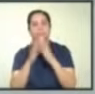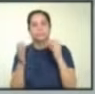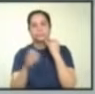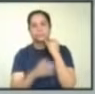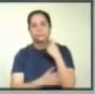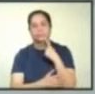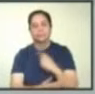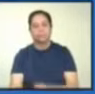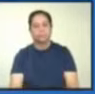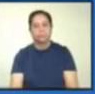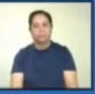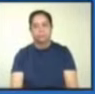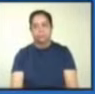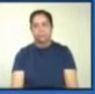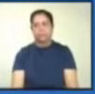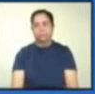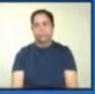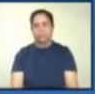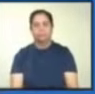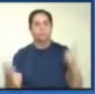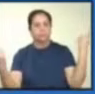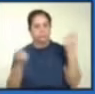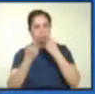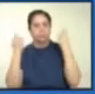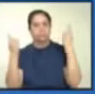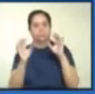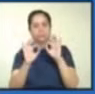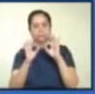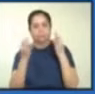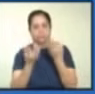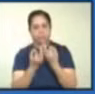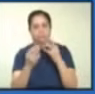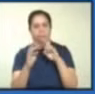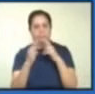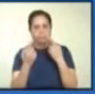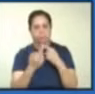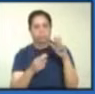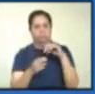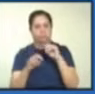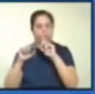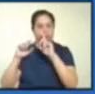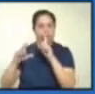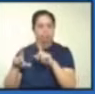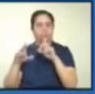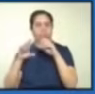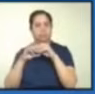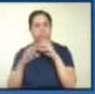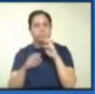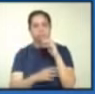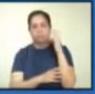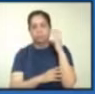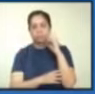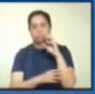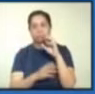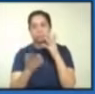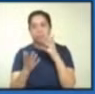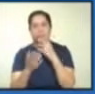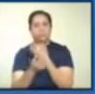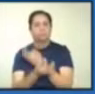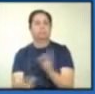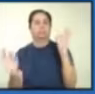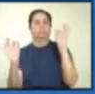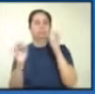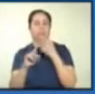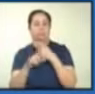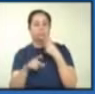Justin Punsalang. Nagdiwang naman ang mga kaanak ng mga akusado sa Maguindanao Massacre na napawalang